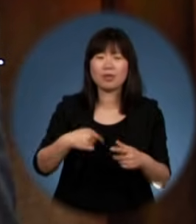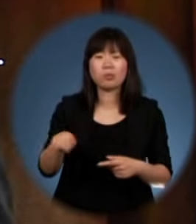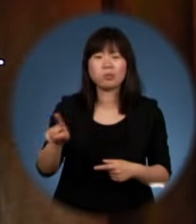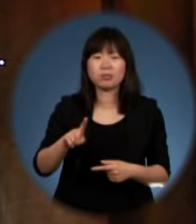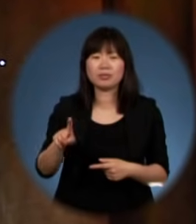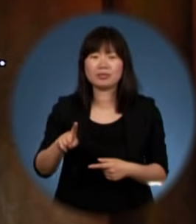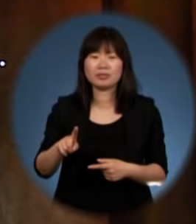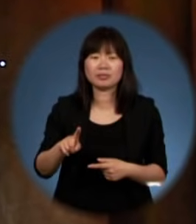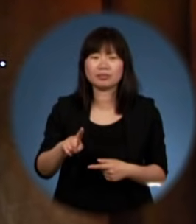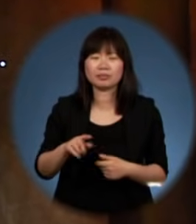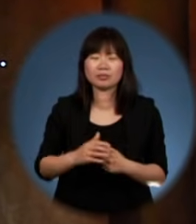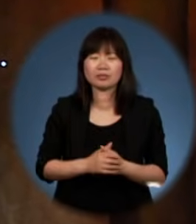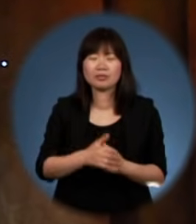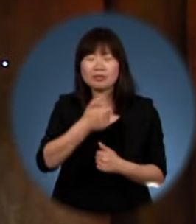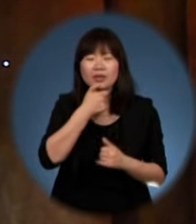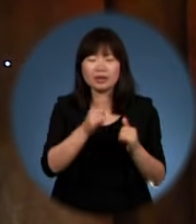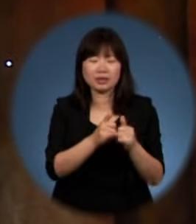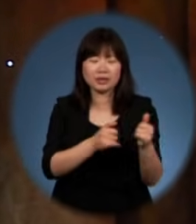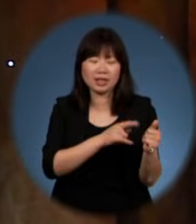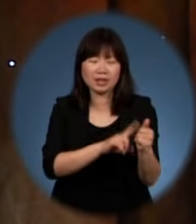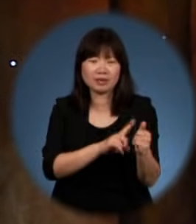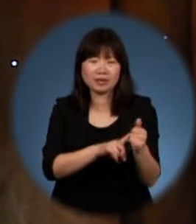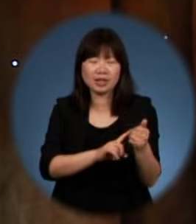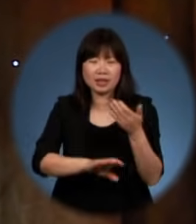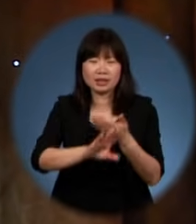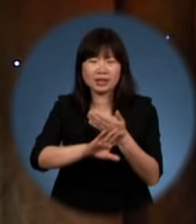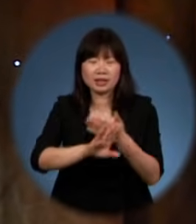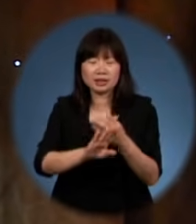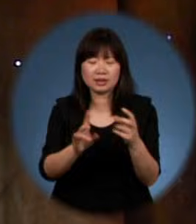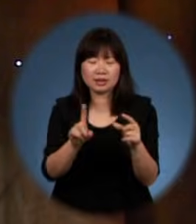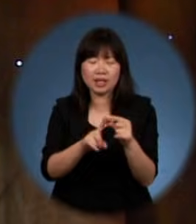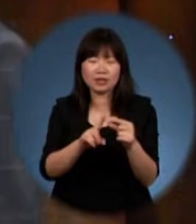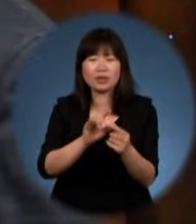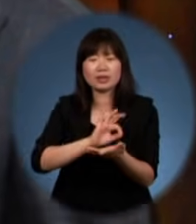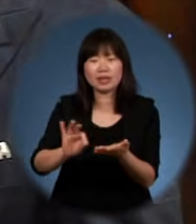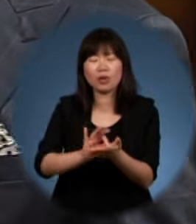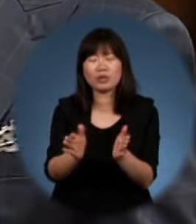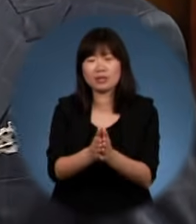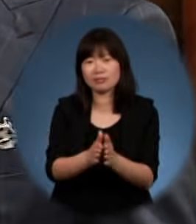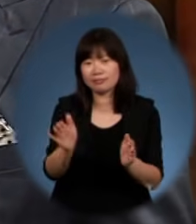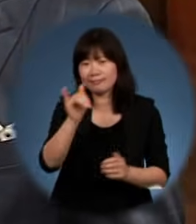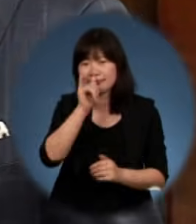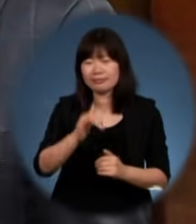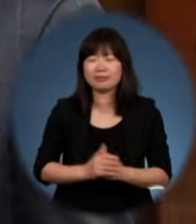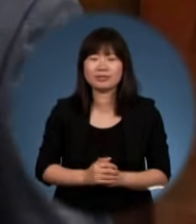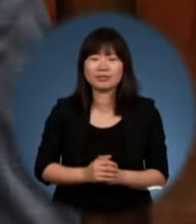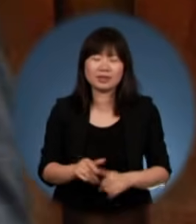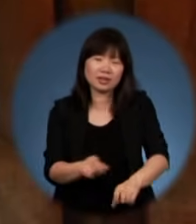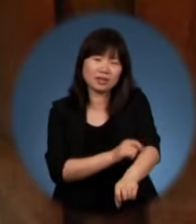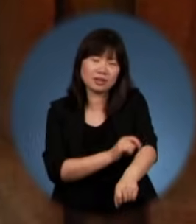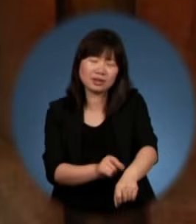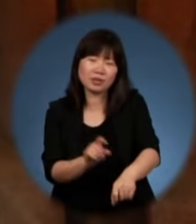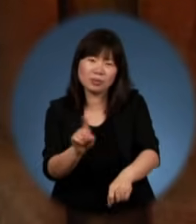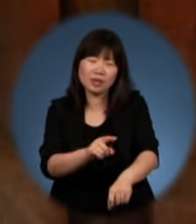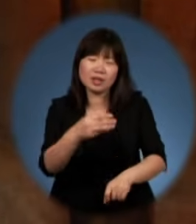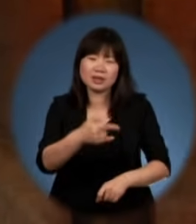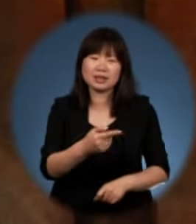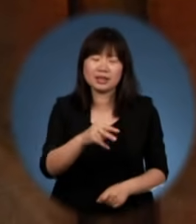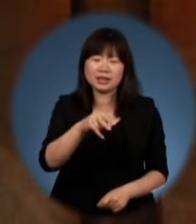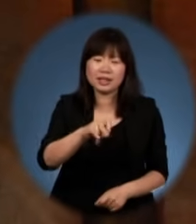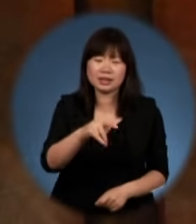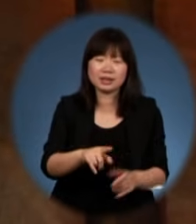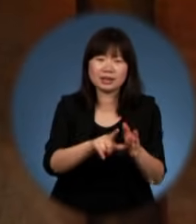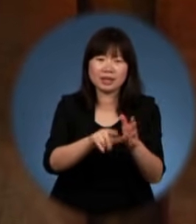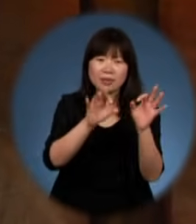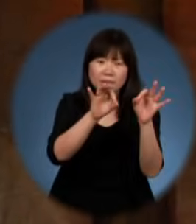2 이해를 오마 사람들은 다른 단어를 사용하기 시작합니다 특히 르네상스 시대의